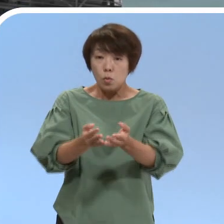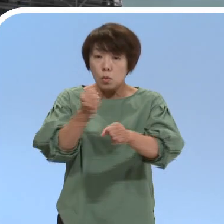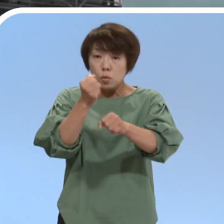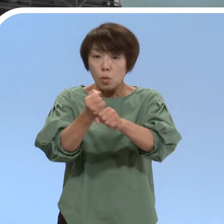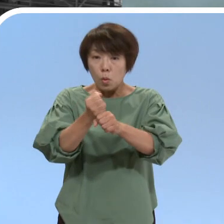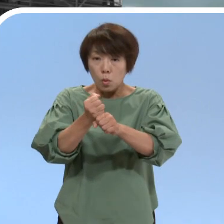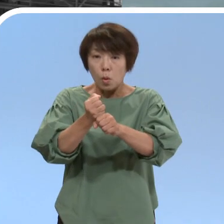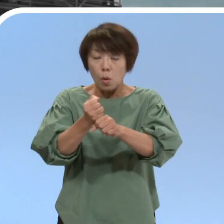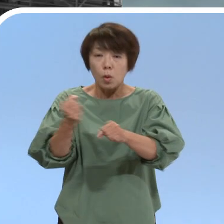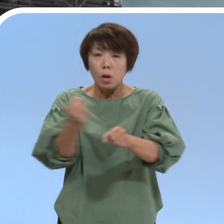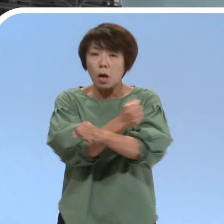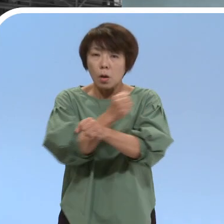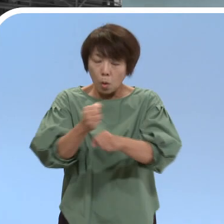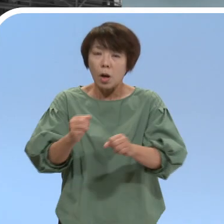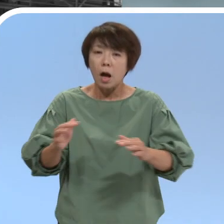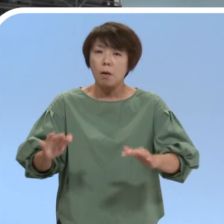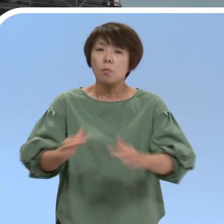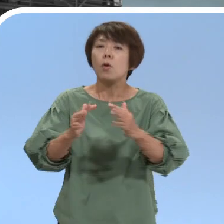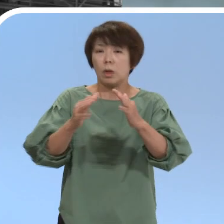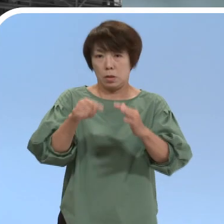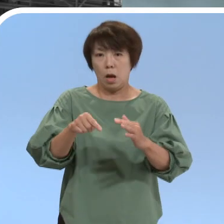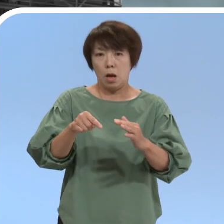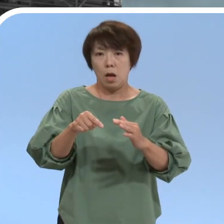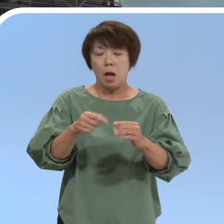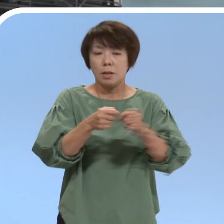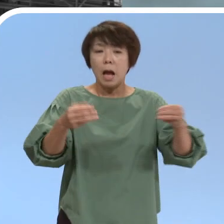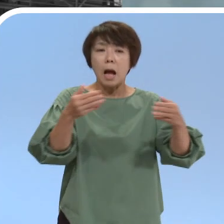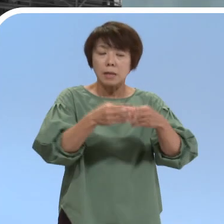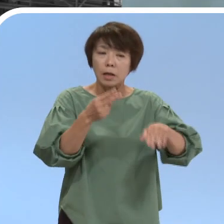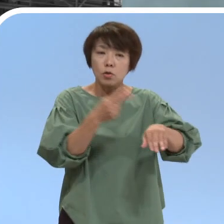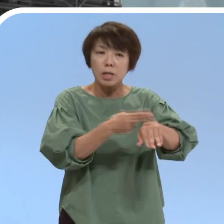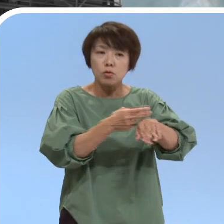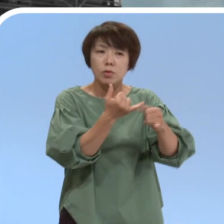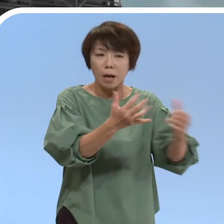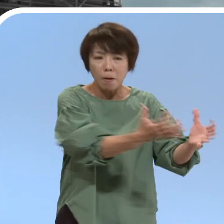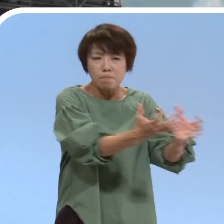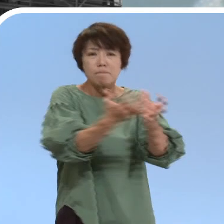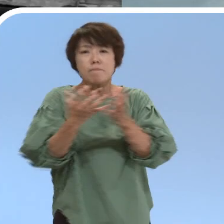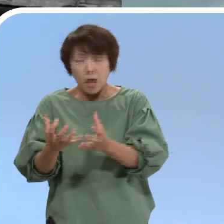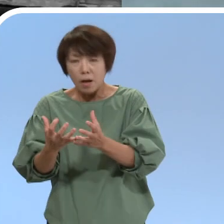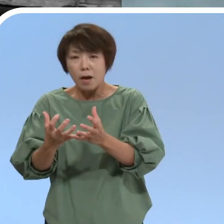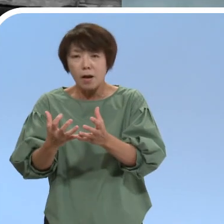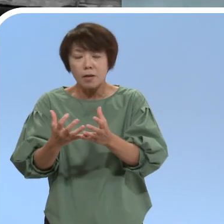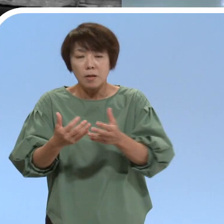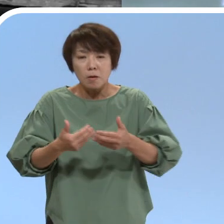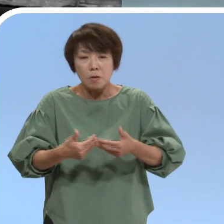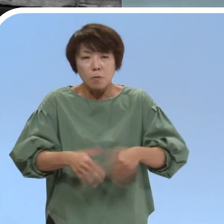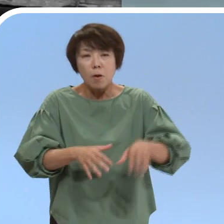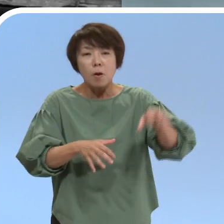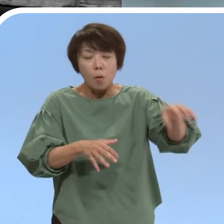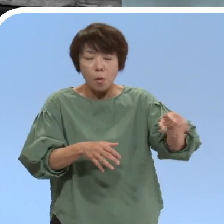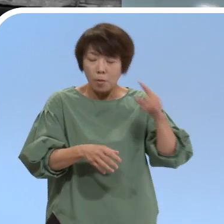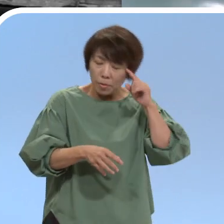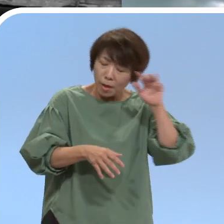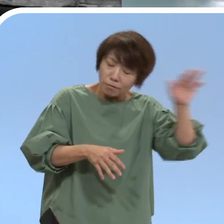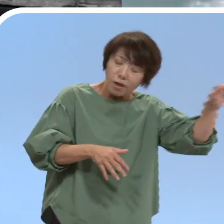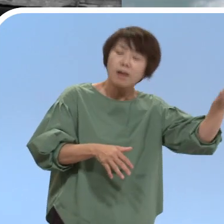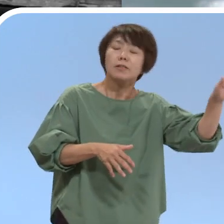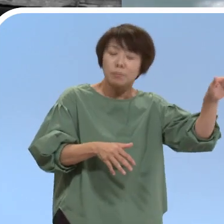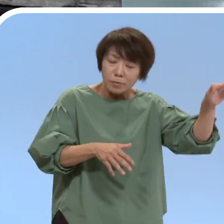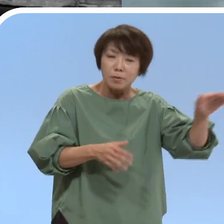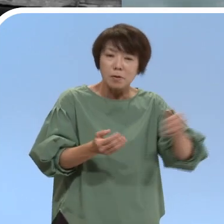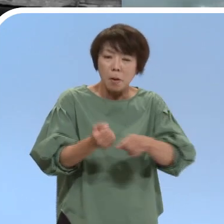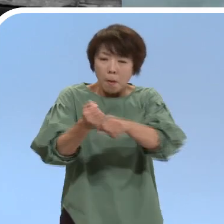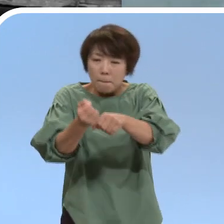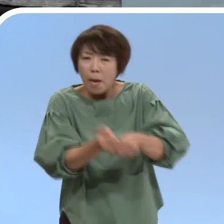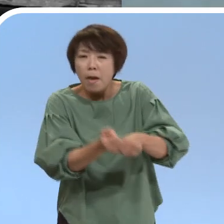造船業が盛んだった相生には長崎出身の技術者が大勢働いていて、その人々が故郷の